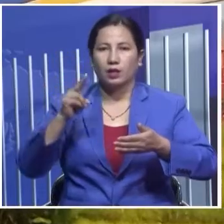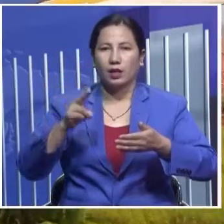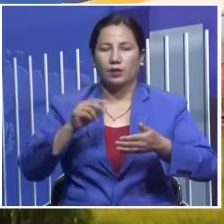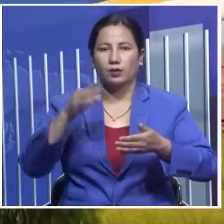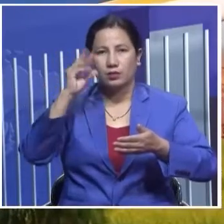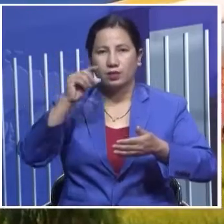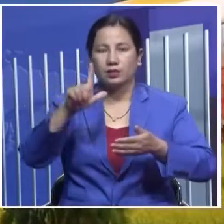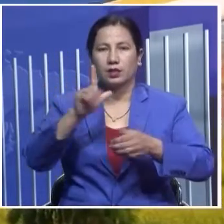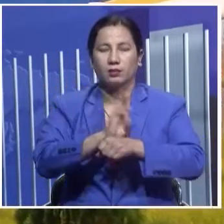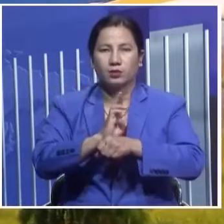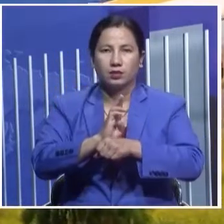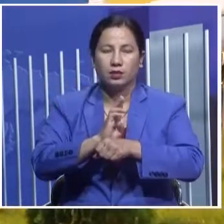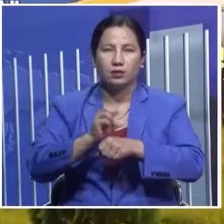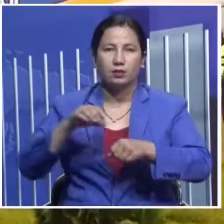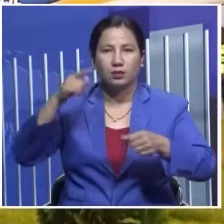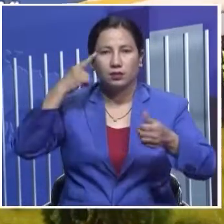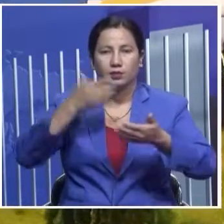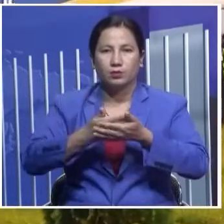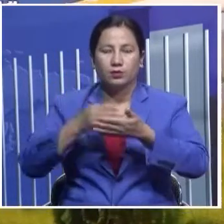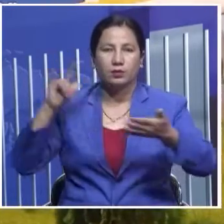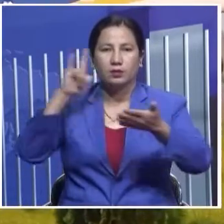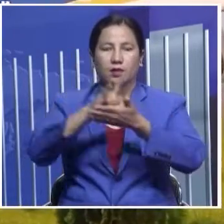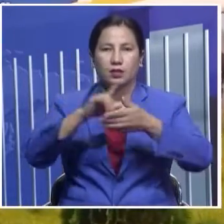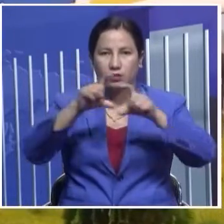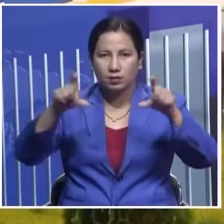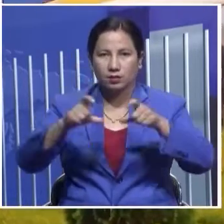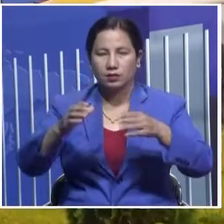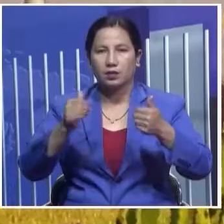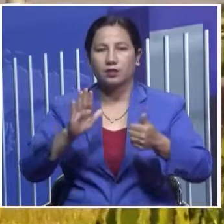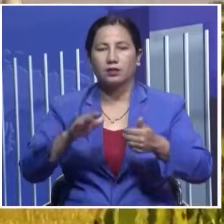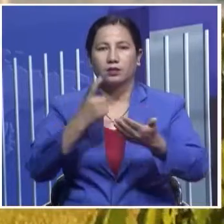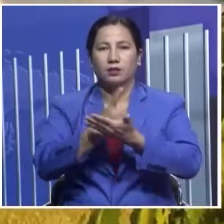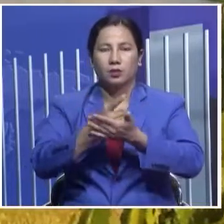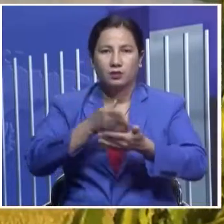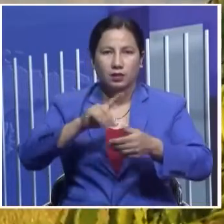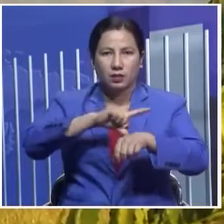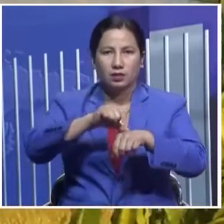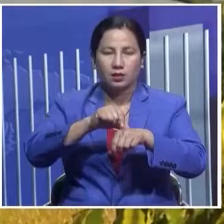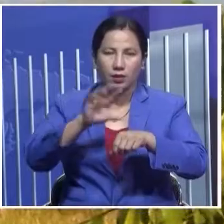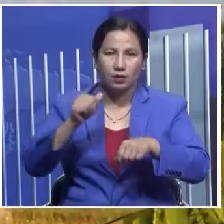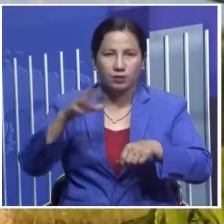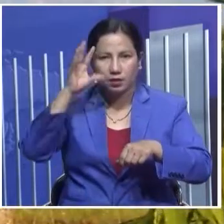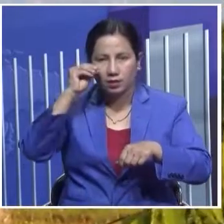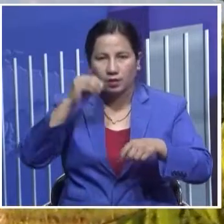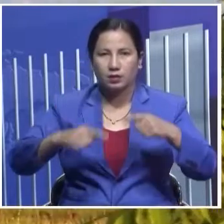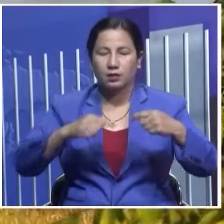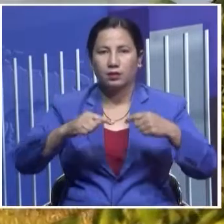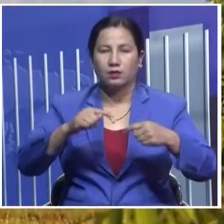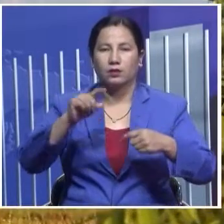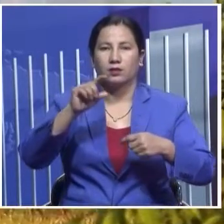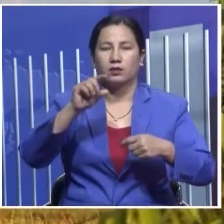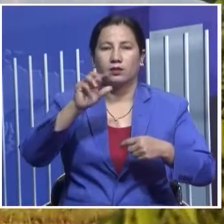साँझ 7 बजे उड्ने गरी बुद्ध एयर जहाजको टिकट काटेका थिए। काठमाडौँ जाने जहाज ढिला गरी आउँदा रातिको करिब